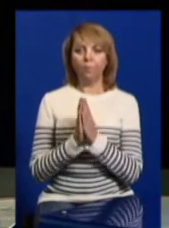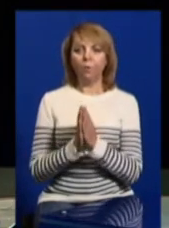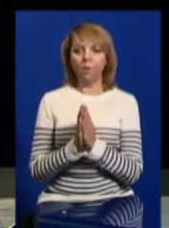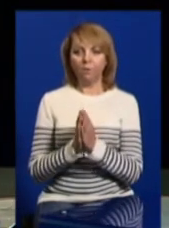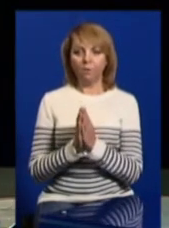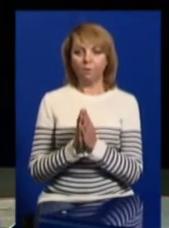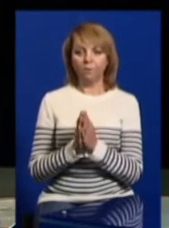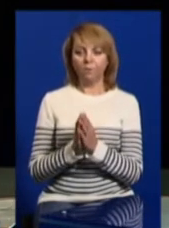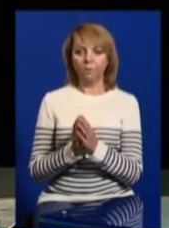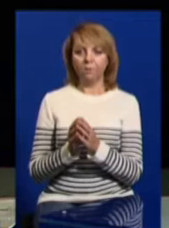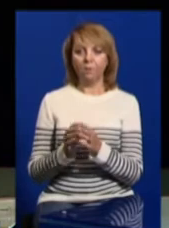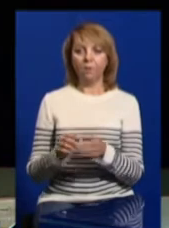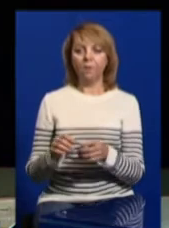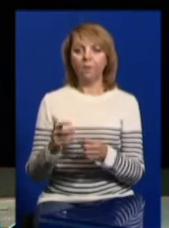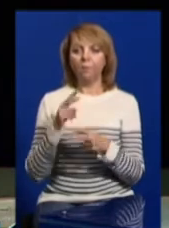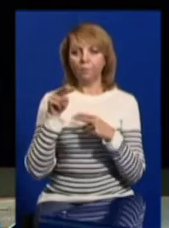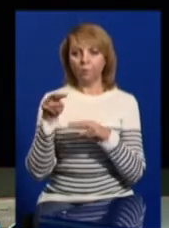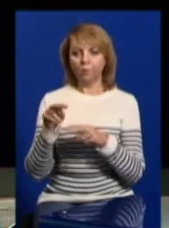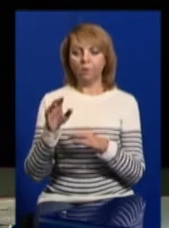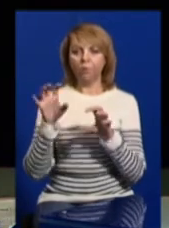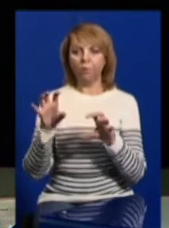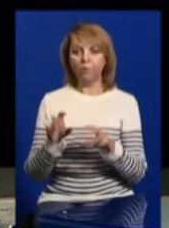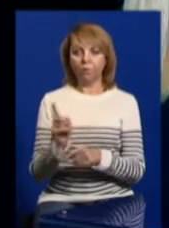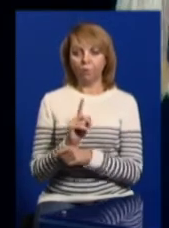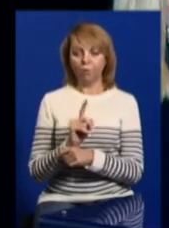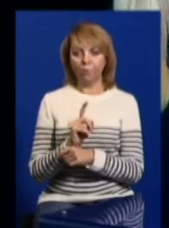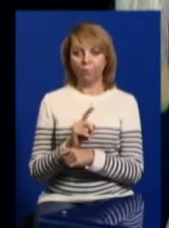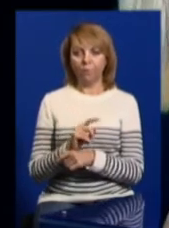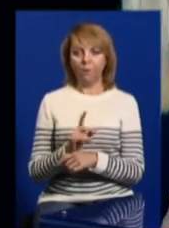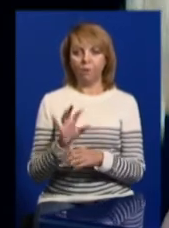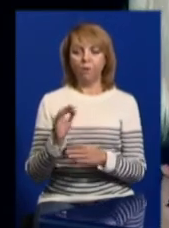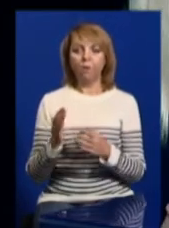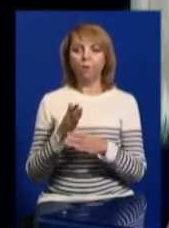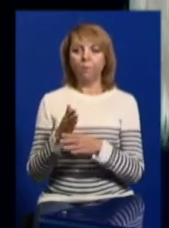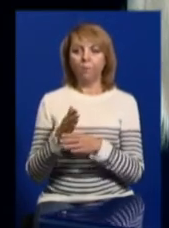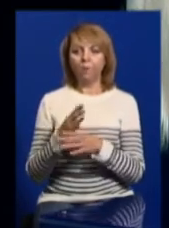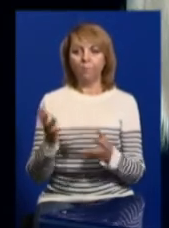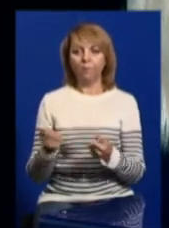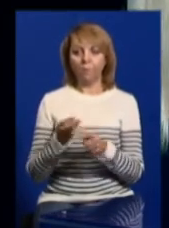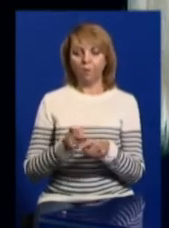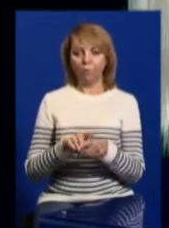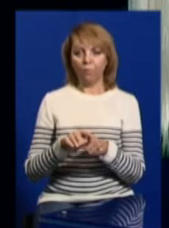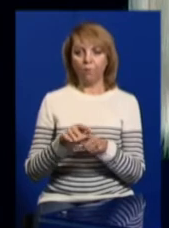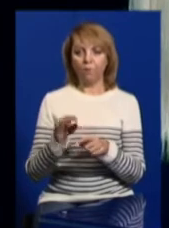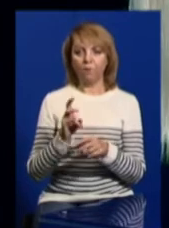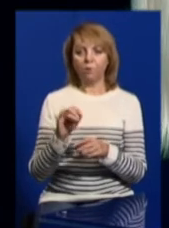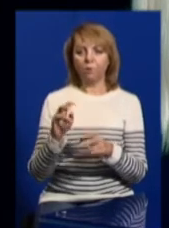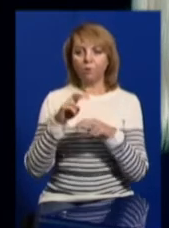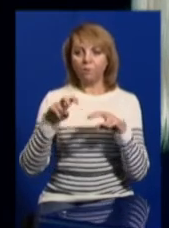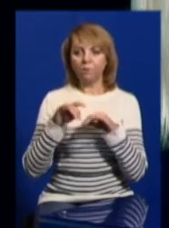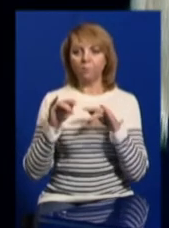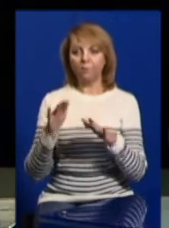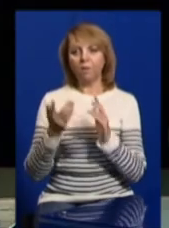прохання дотримання законодавчих норм. Чи допомагає підтримання такого резонансу розслідуванню справи, чи